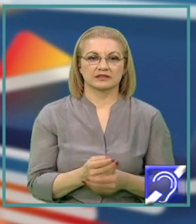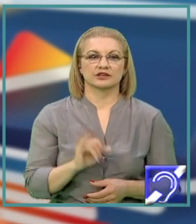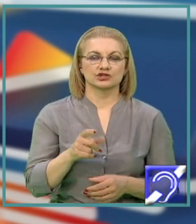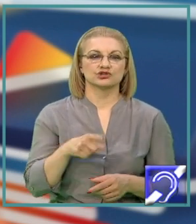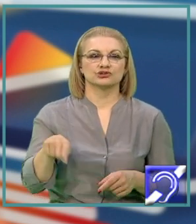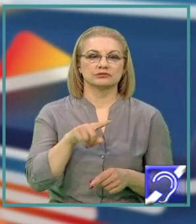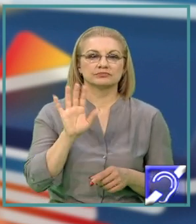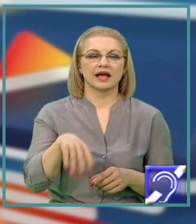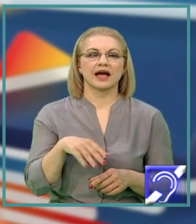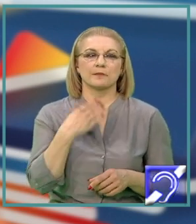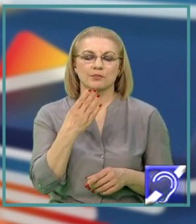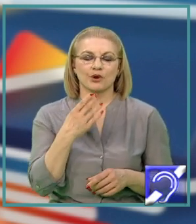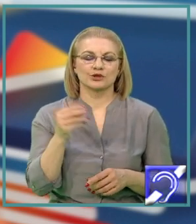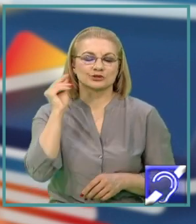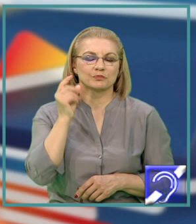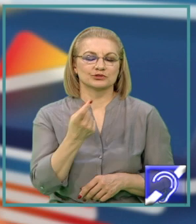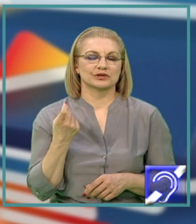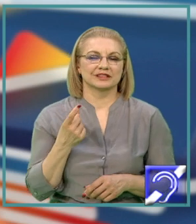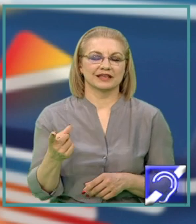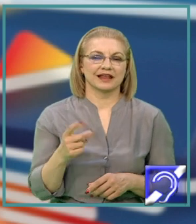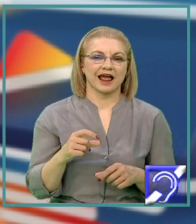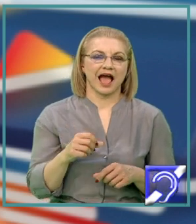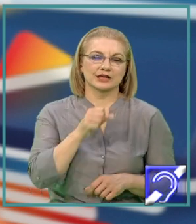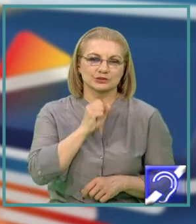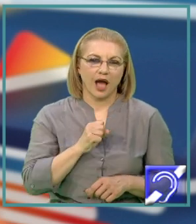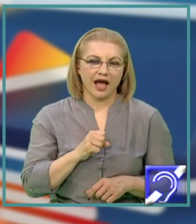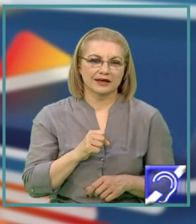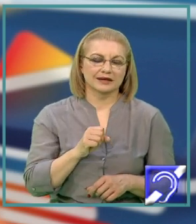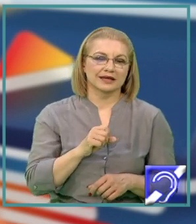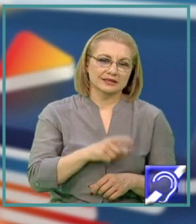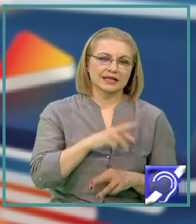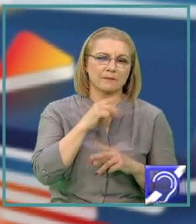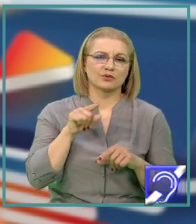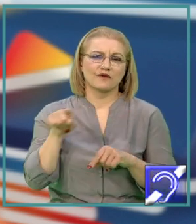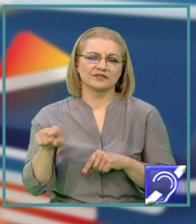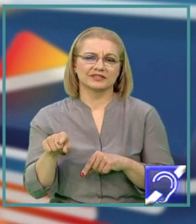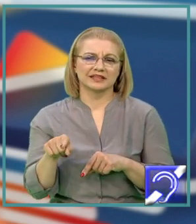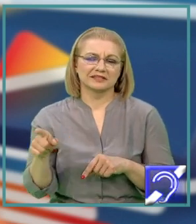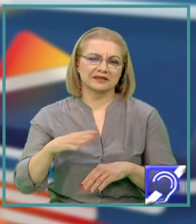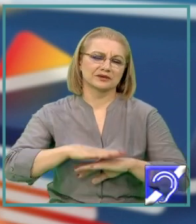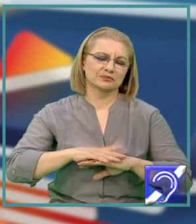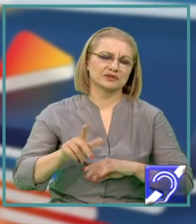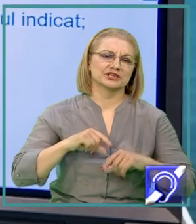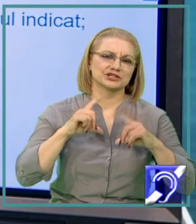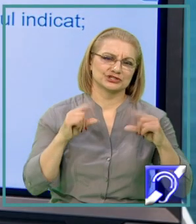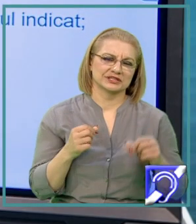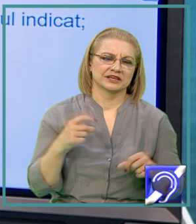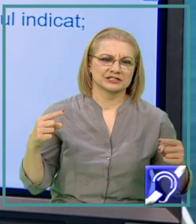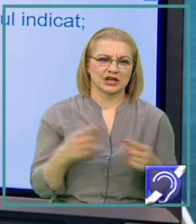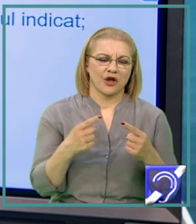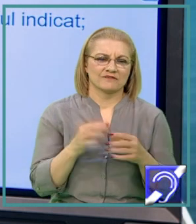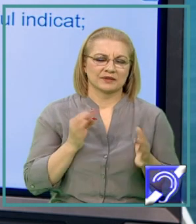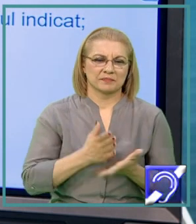de a profita de cum se cădenia ginerilor, situație care ascunde eternul conflict dintre soacre și gineri. Ca